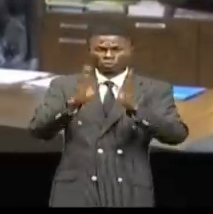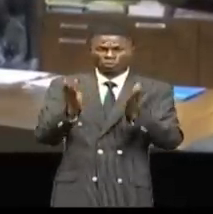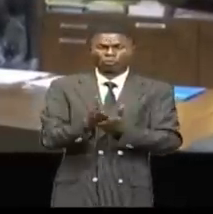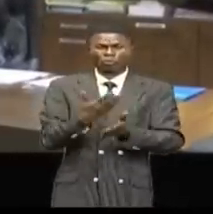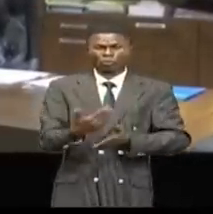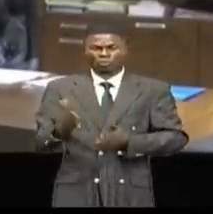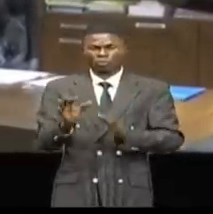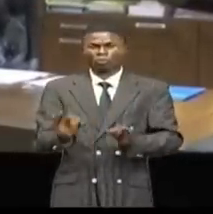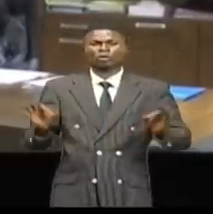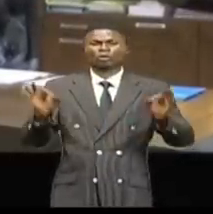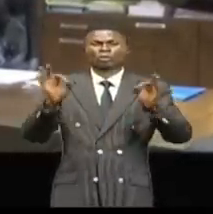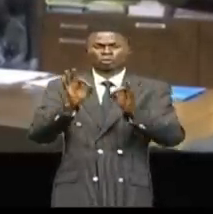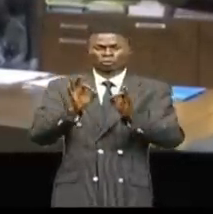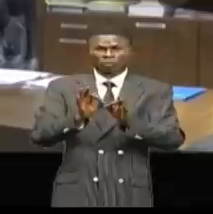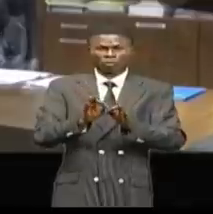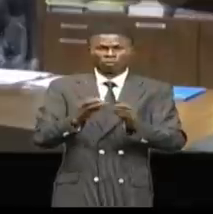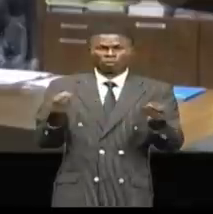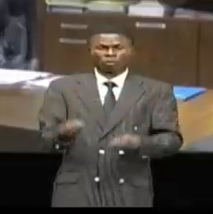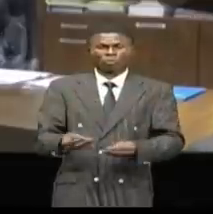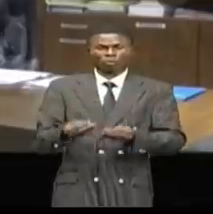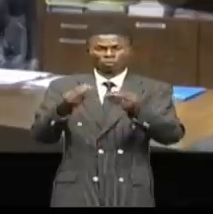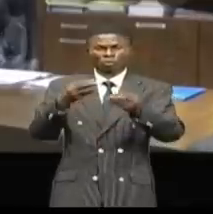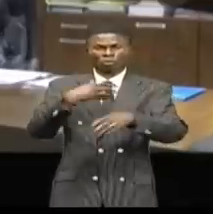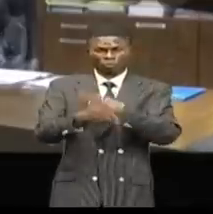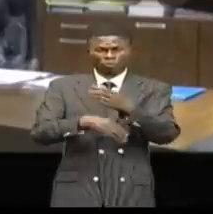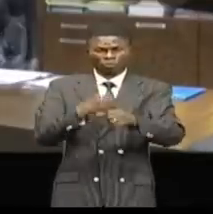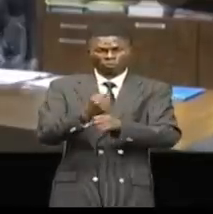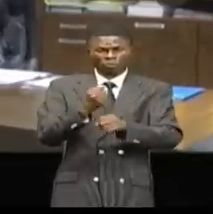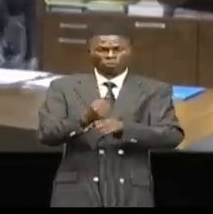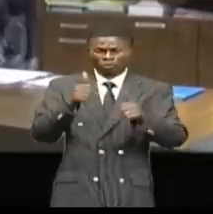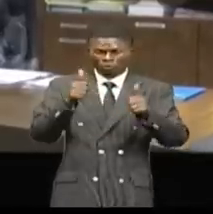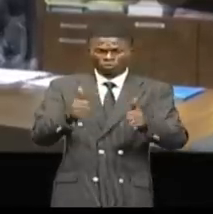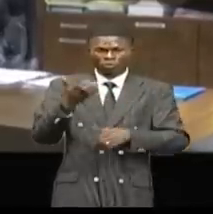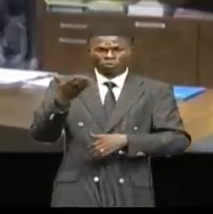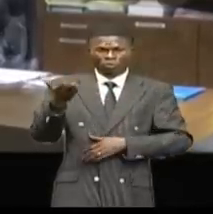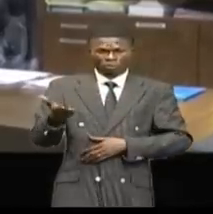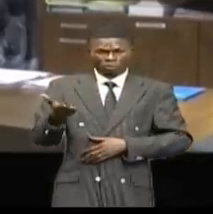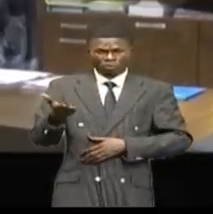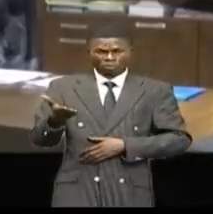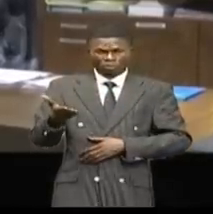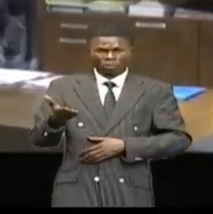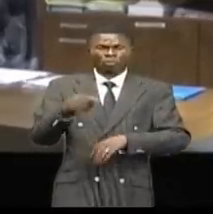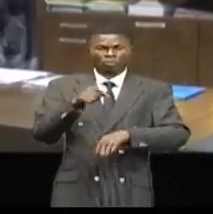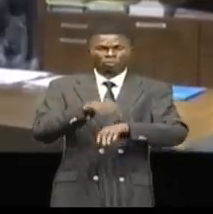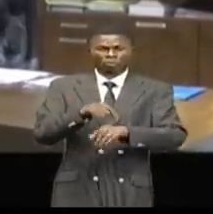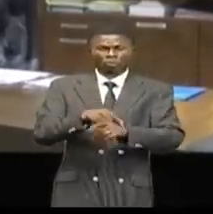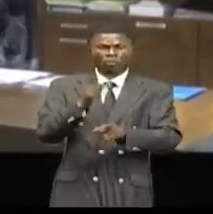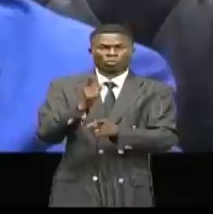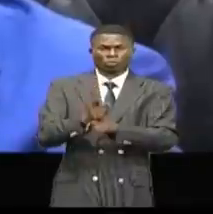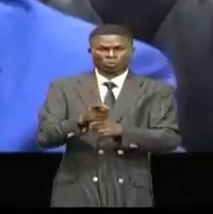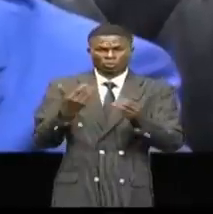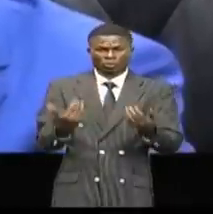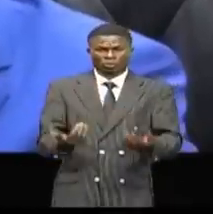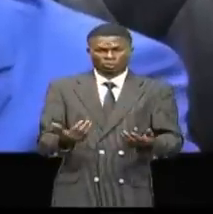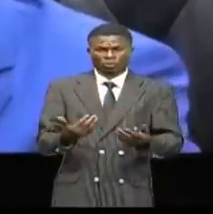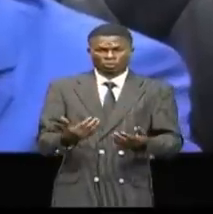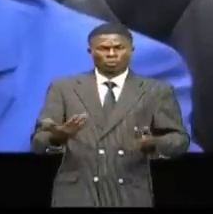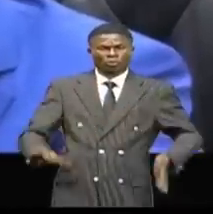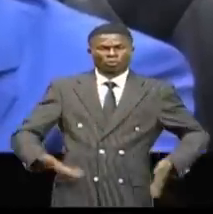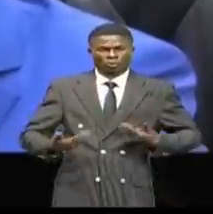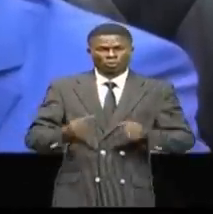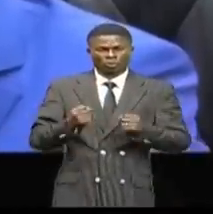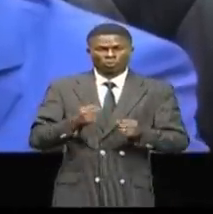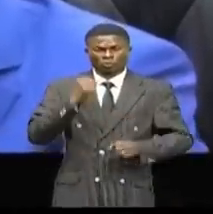ressources nécessaires en vue de leur accomplissement dans leur noble mission. C'est le moment également de saluer